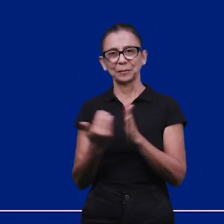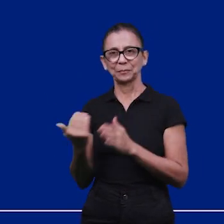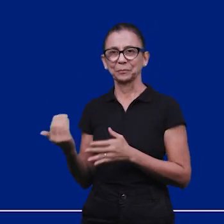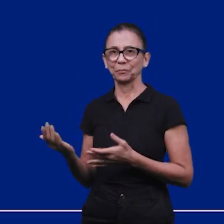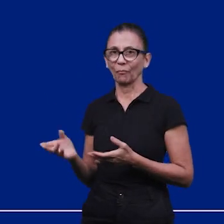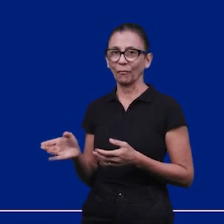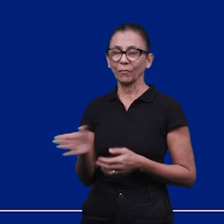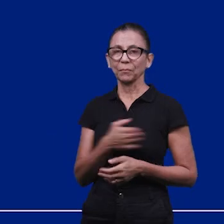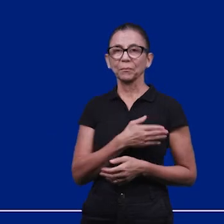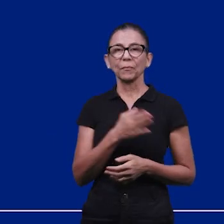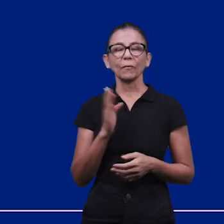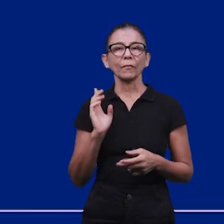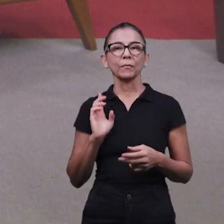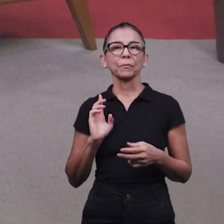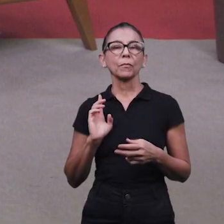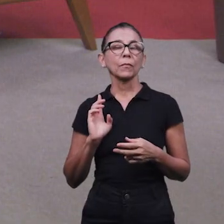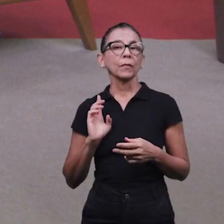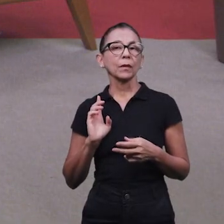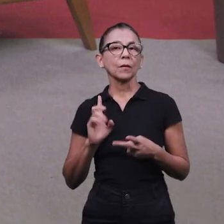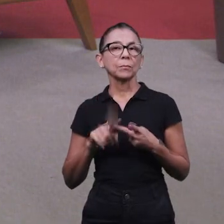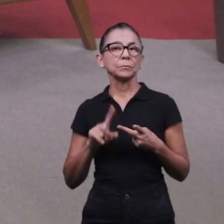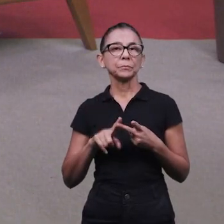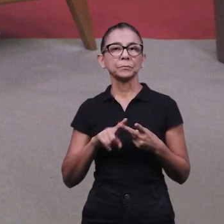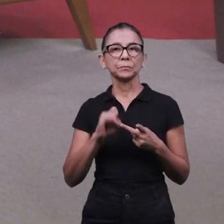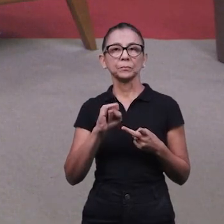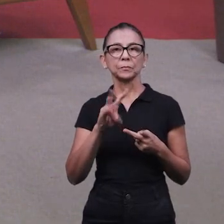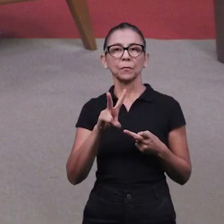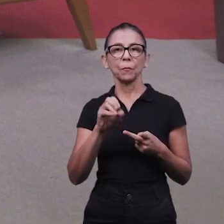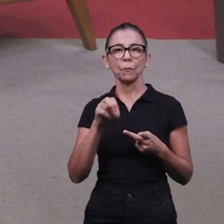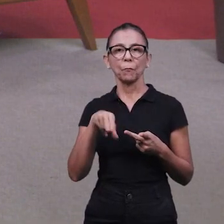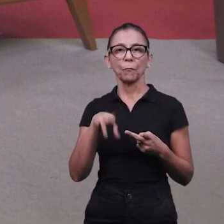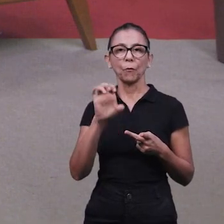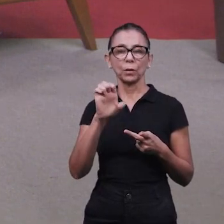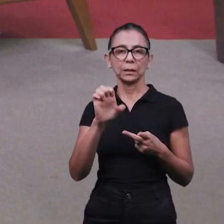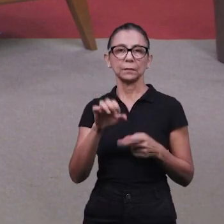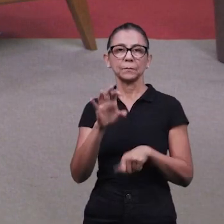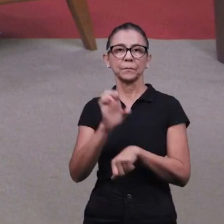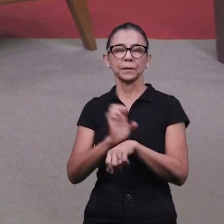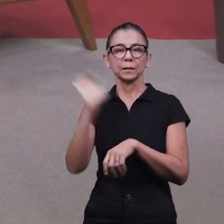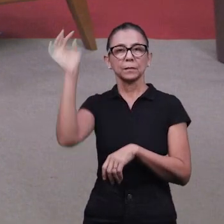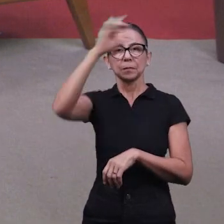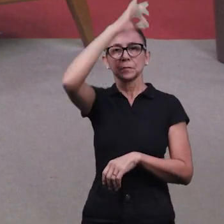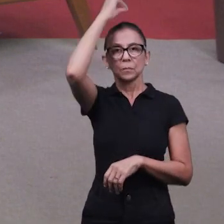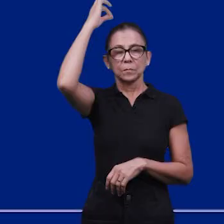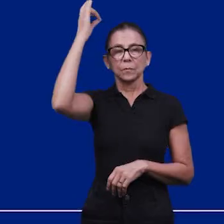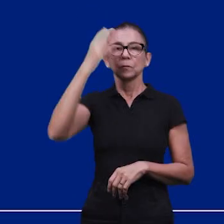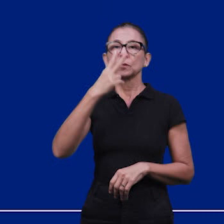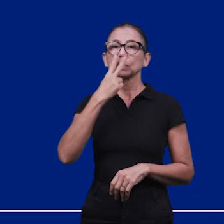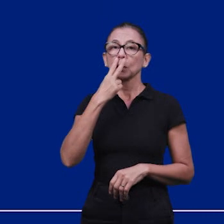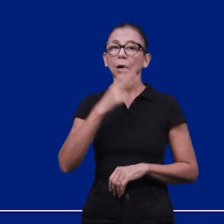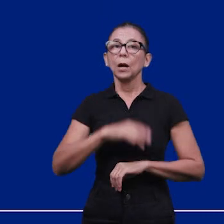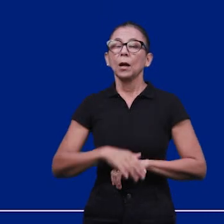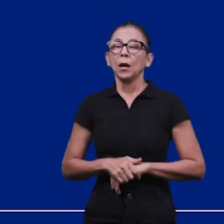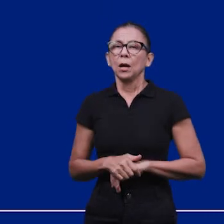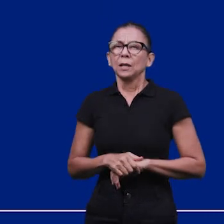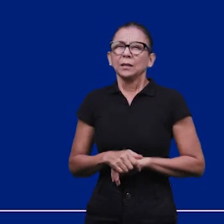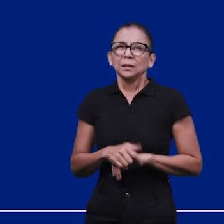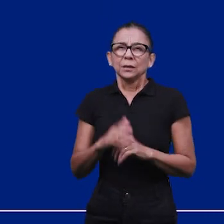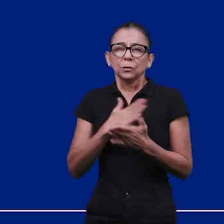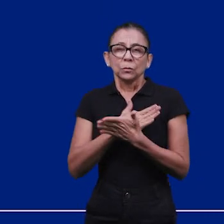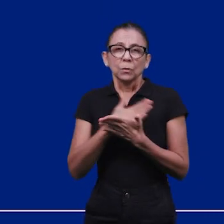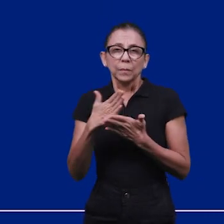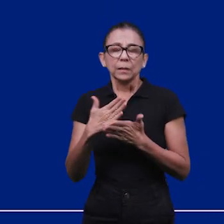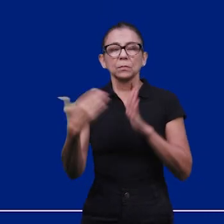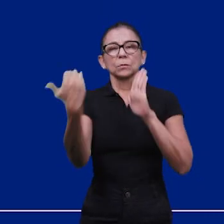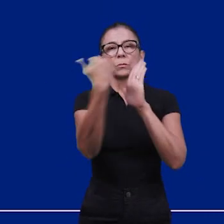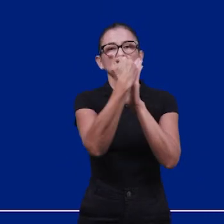écrit Carlos de la Silva Matos, de Rio Claro, de Rio de Janeiro. Yvonne Maria de Vitoria, Espírito Santo, elle nous